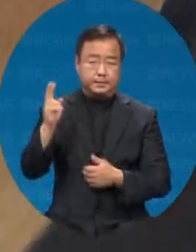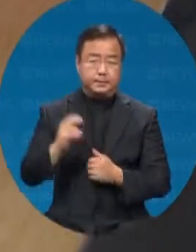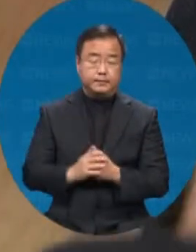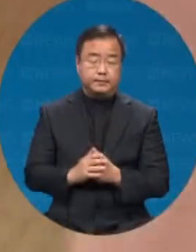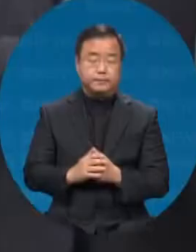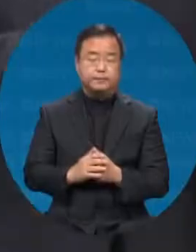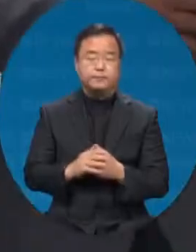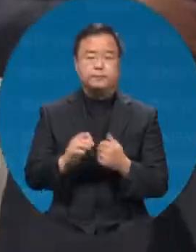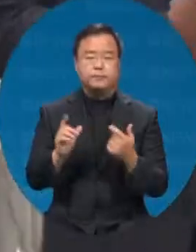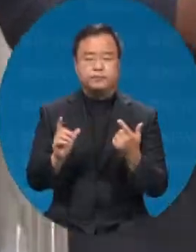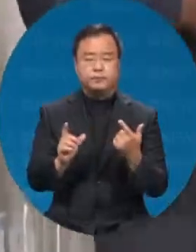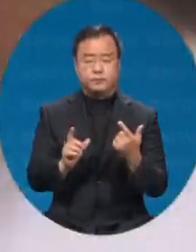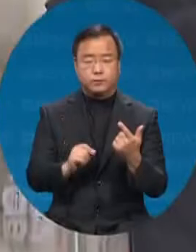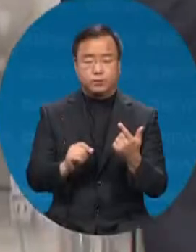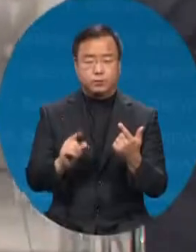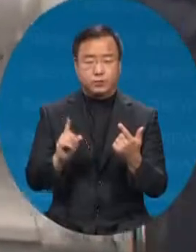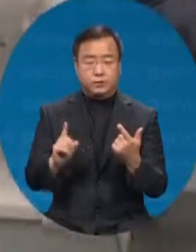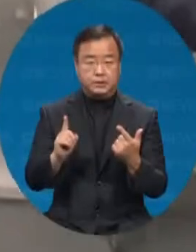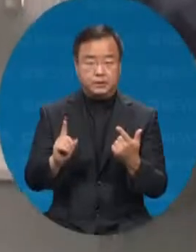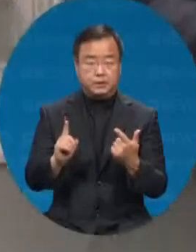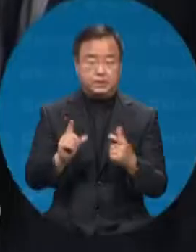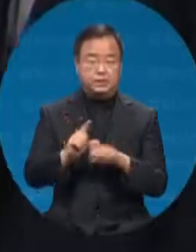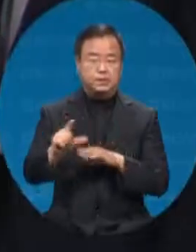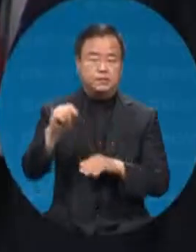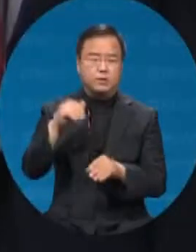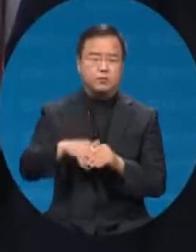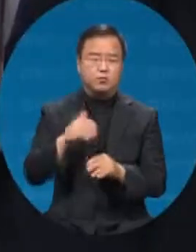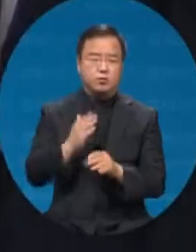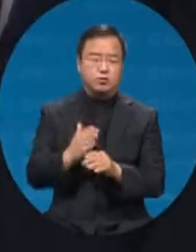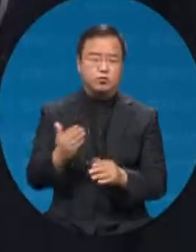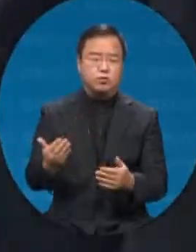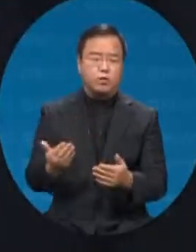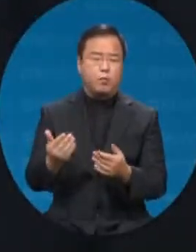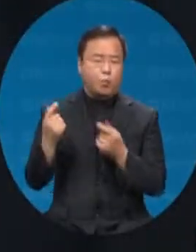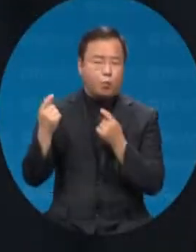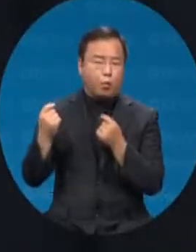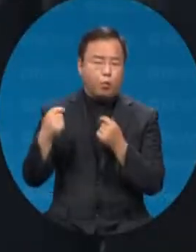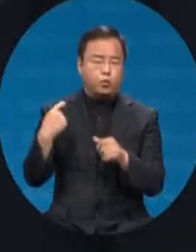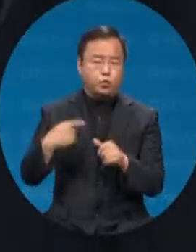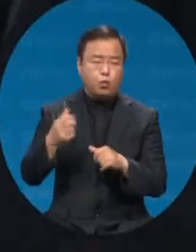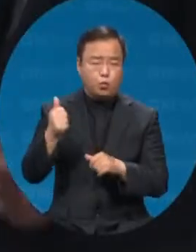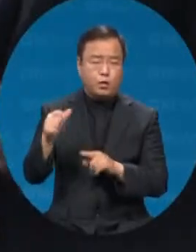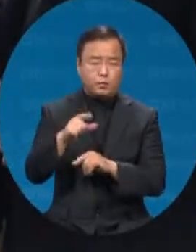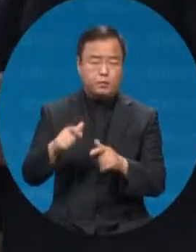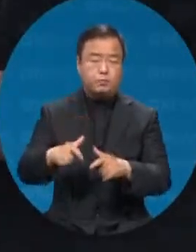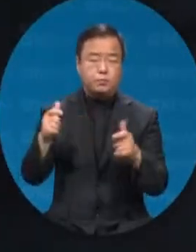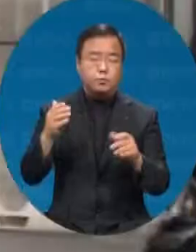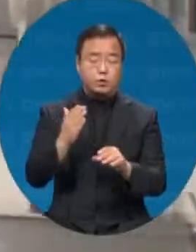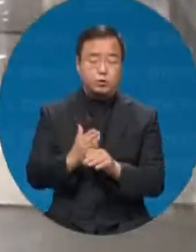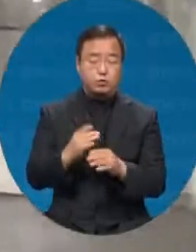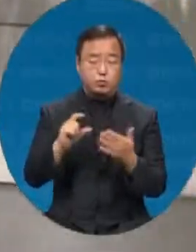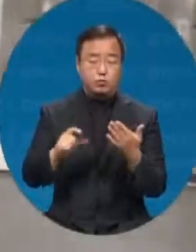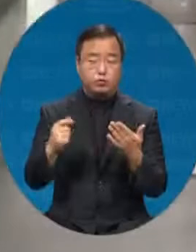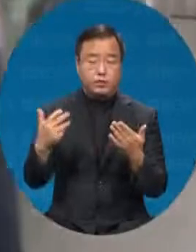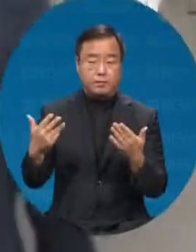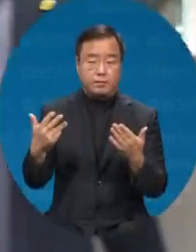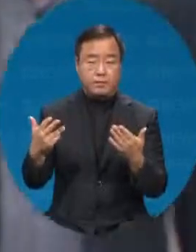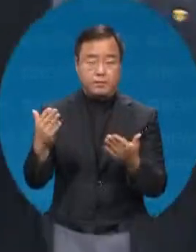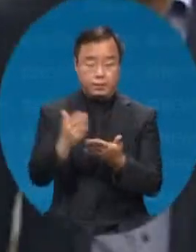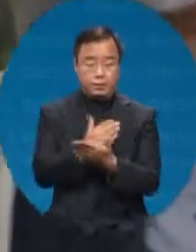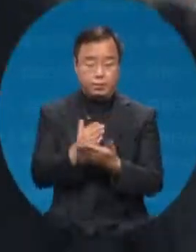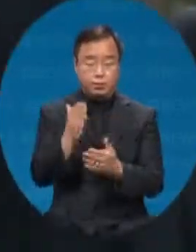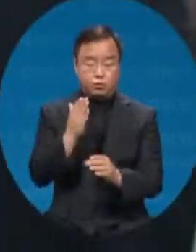6일 지방선거에서 보수 교육감 들이 약진 하면서 진보와 보수 교육감 수가 9대 8로 양분된 상황